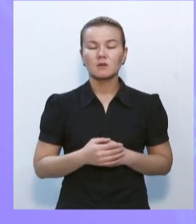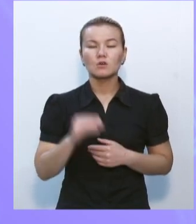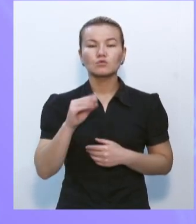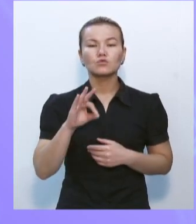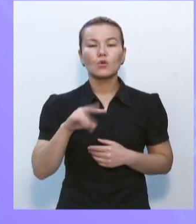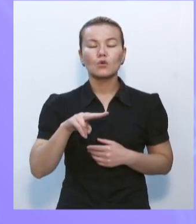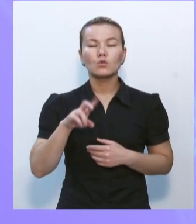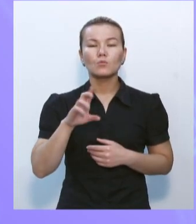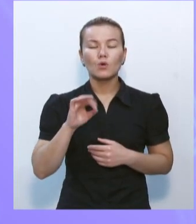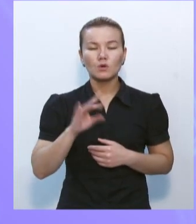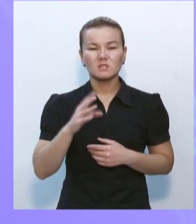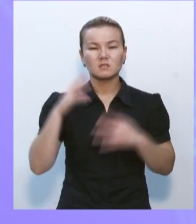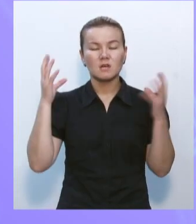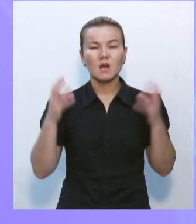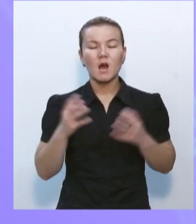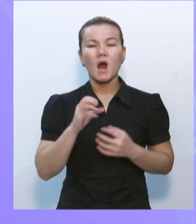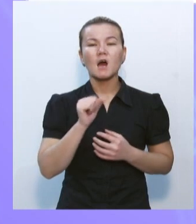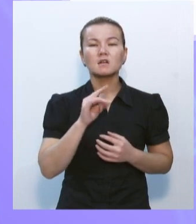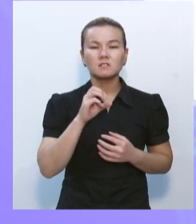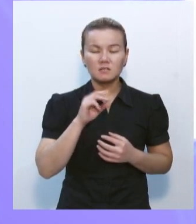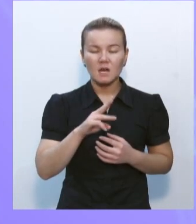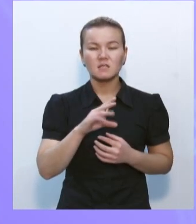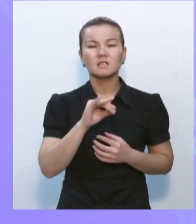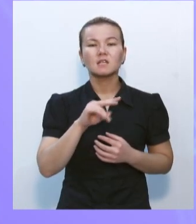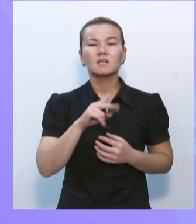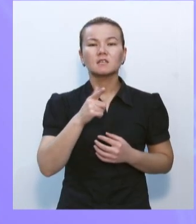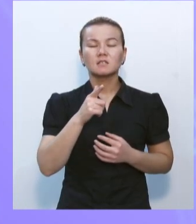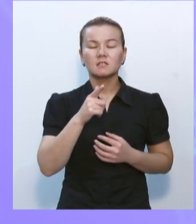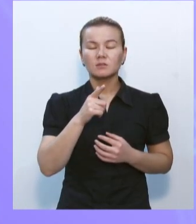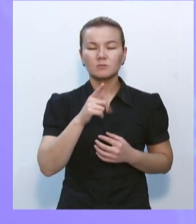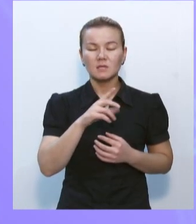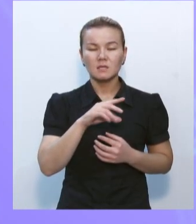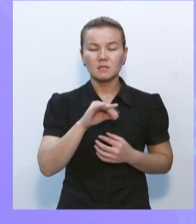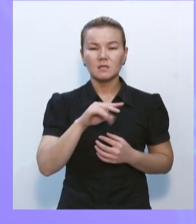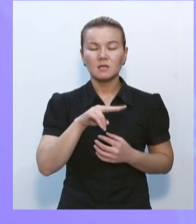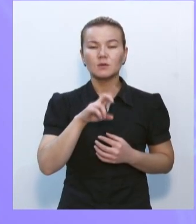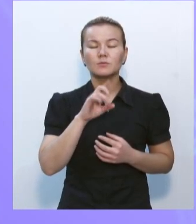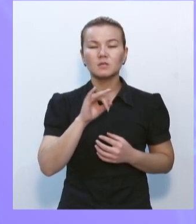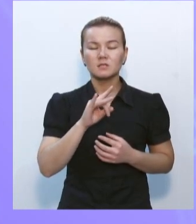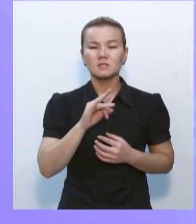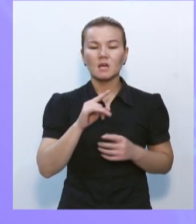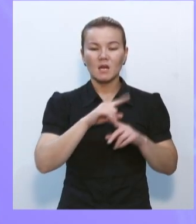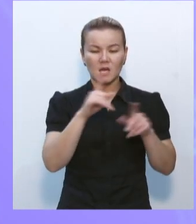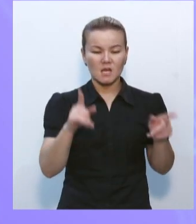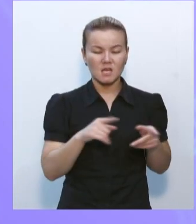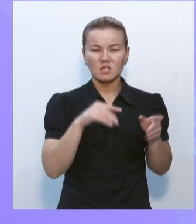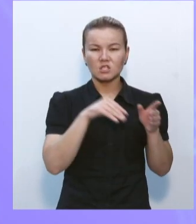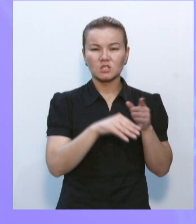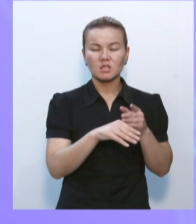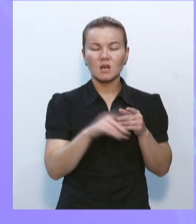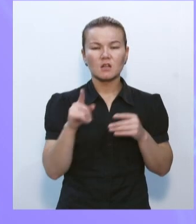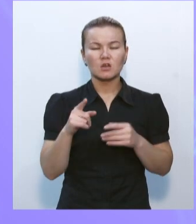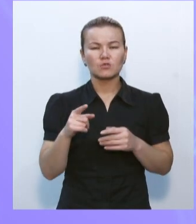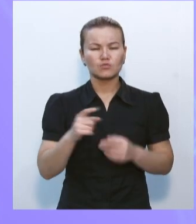Жолборс, арстан, илбирс, жырткычтар. Алар абдан күчтүү,